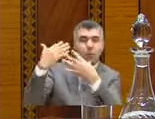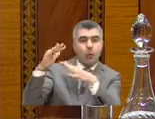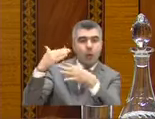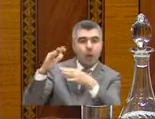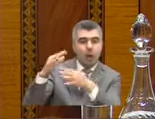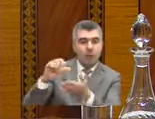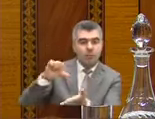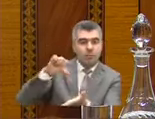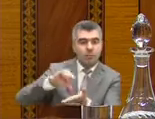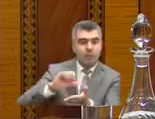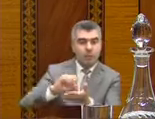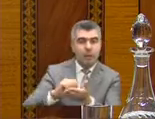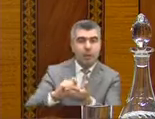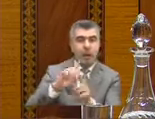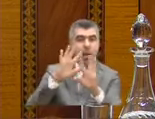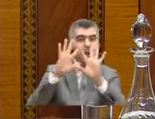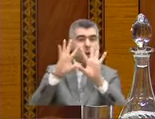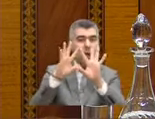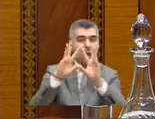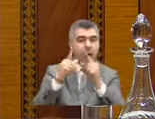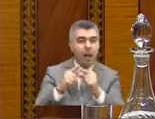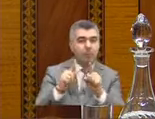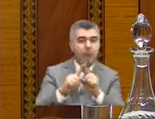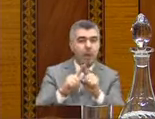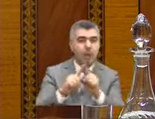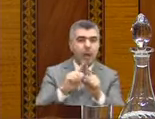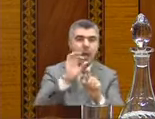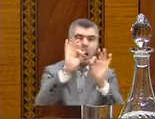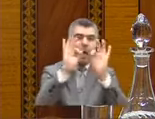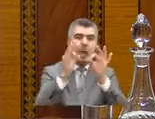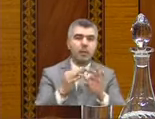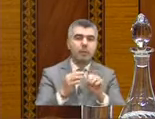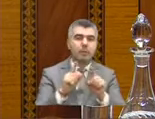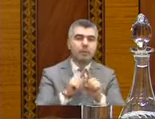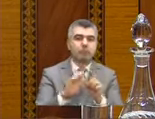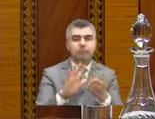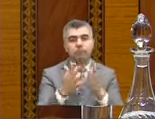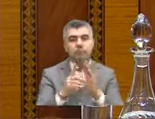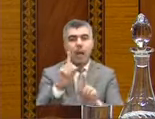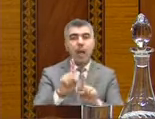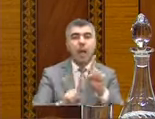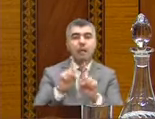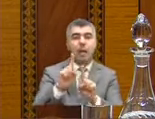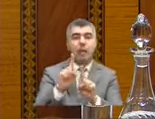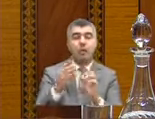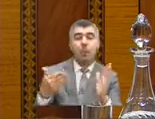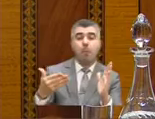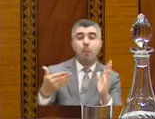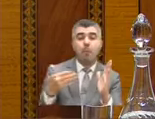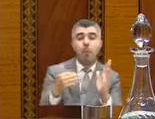حقق أرقاما قياسية في عدد السياح الذي بلغ